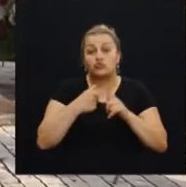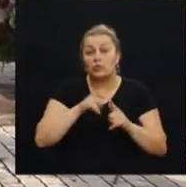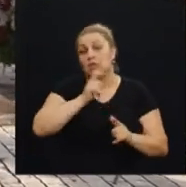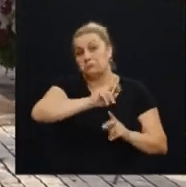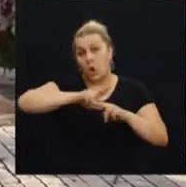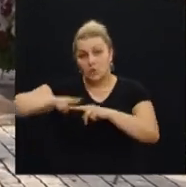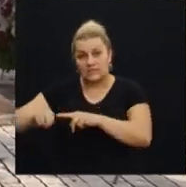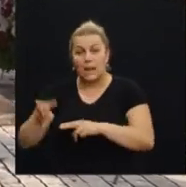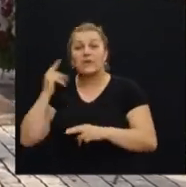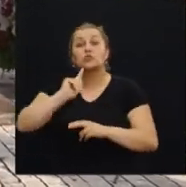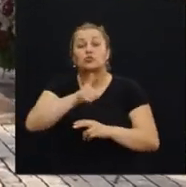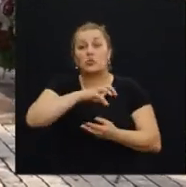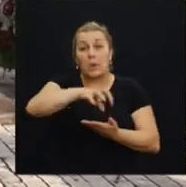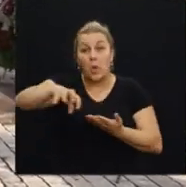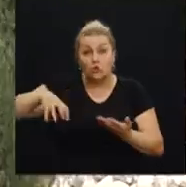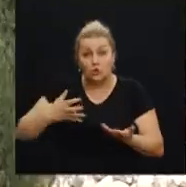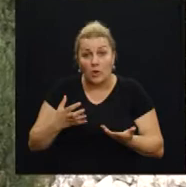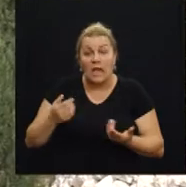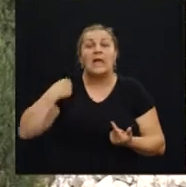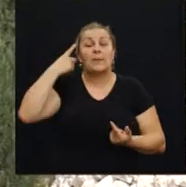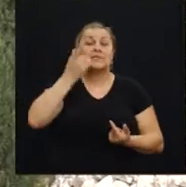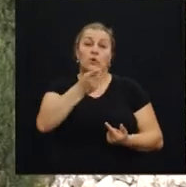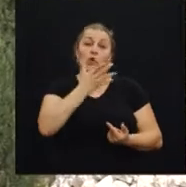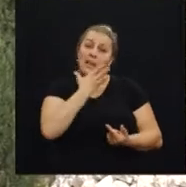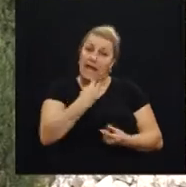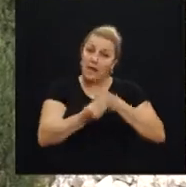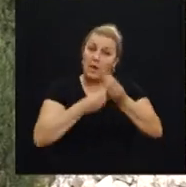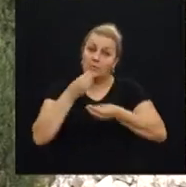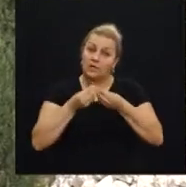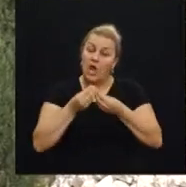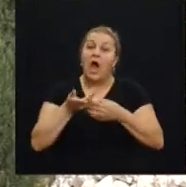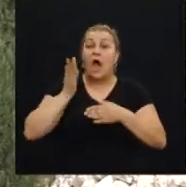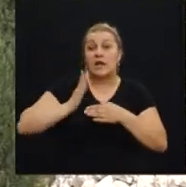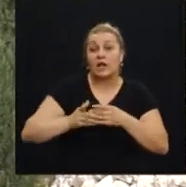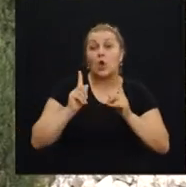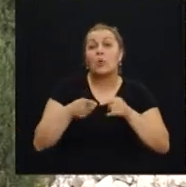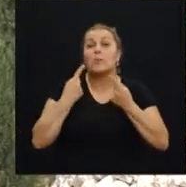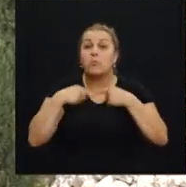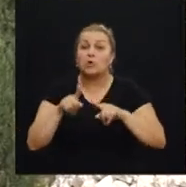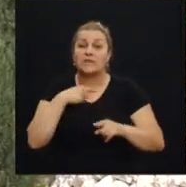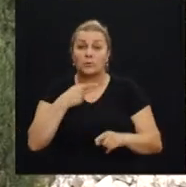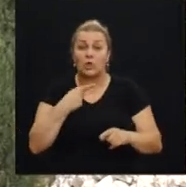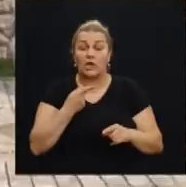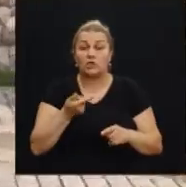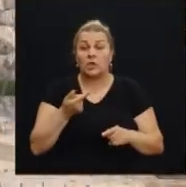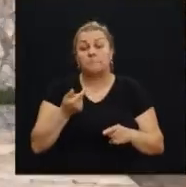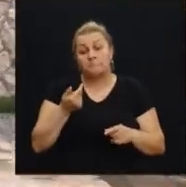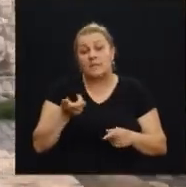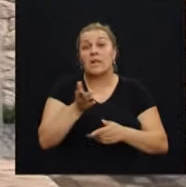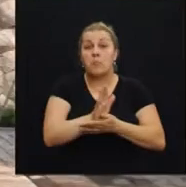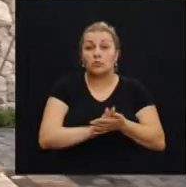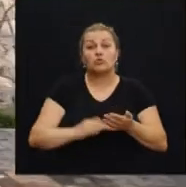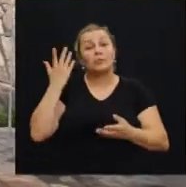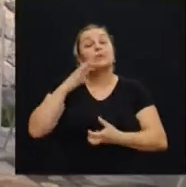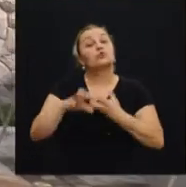druge postrojbe. Mislim da je jedna lijepa priča, a na koncu jasno moramo posebno reći jasno, na početku bili su